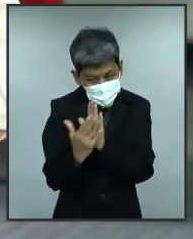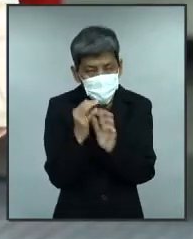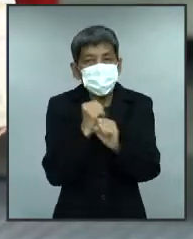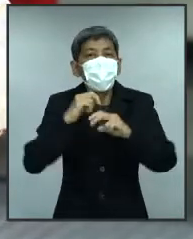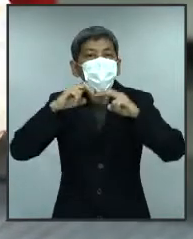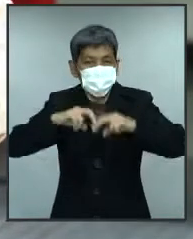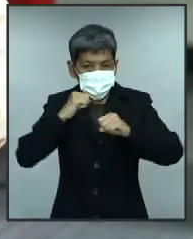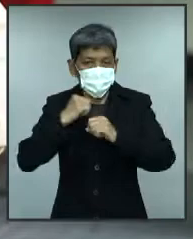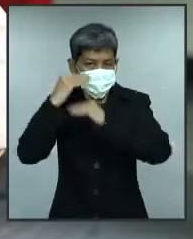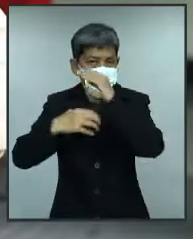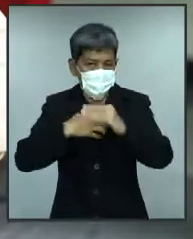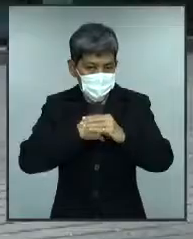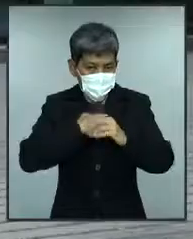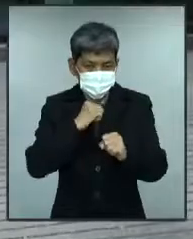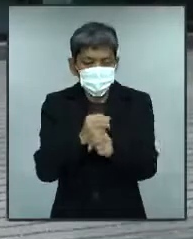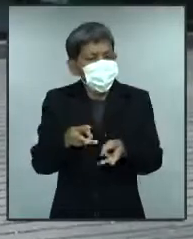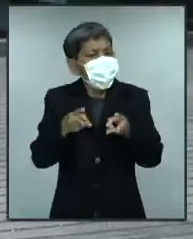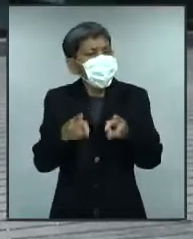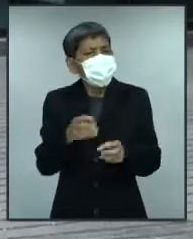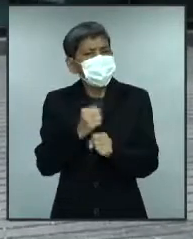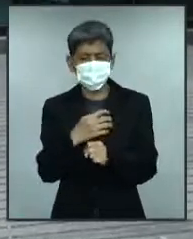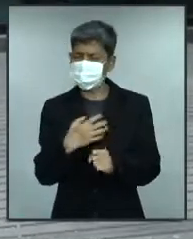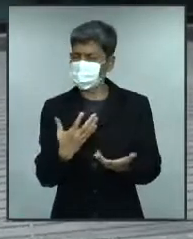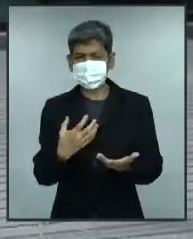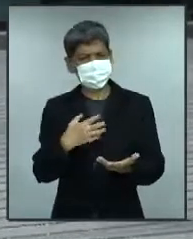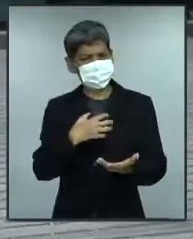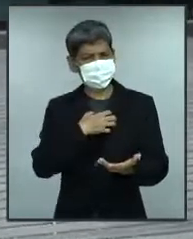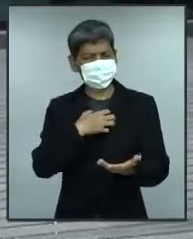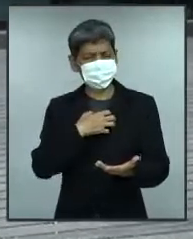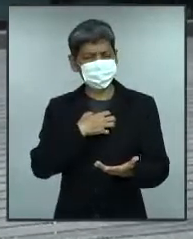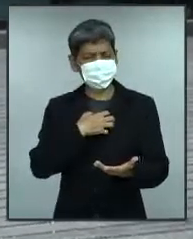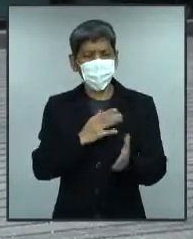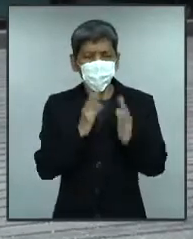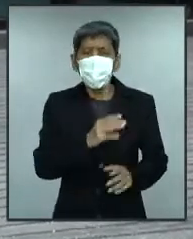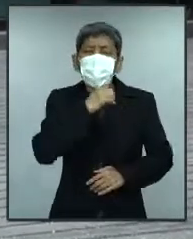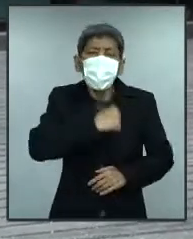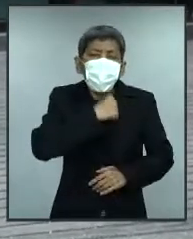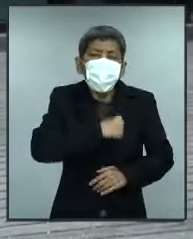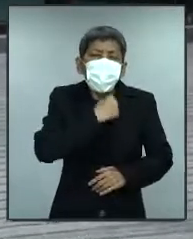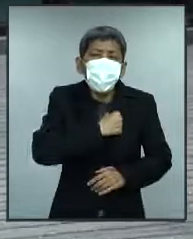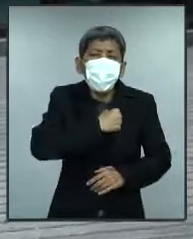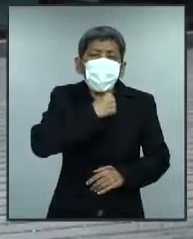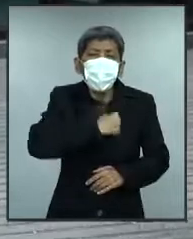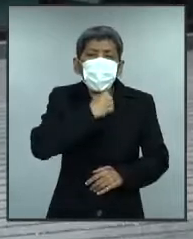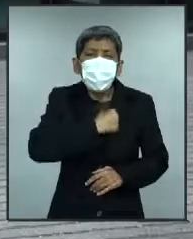นาในเรื่องของการที่จะทำยังไงที่จะเคลื่อนย้ายผู้สูงอายุ